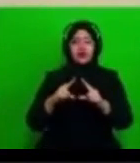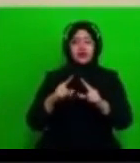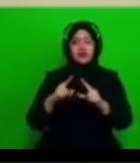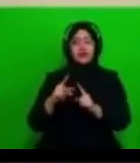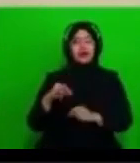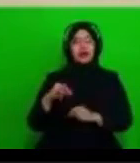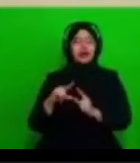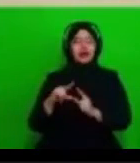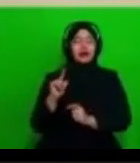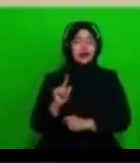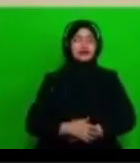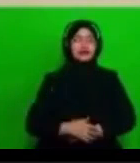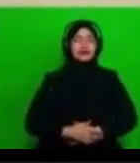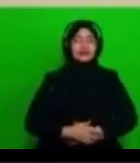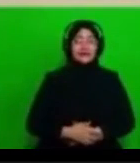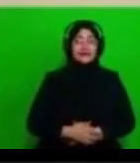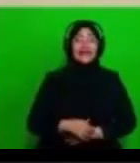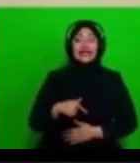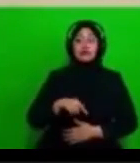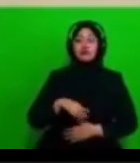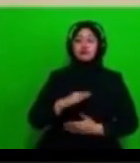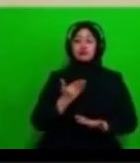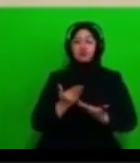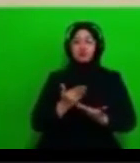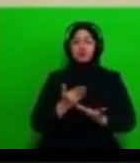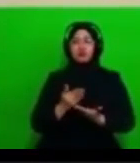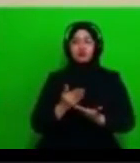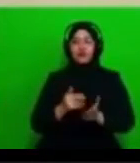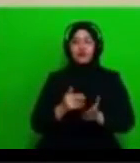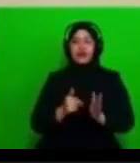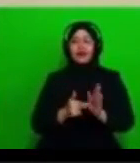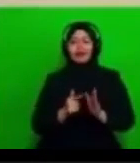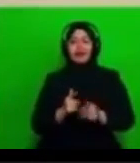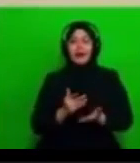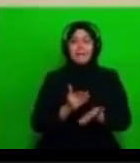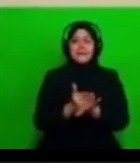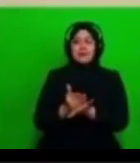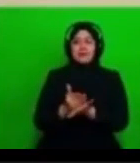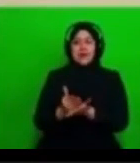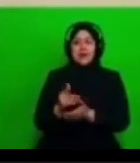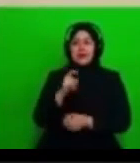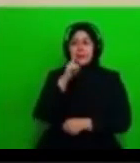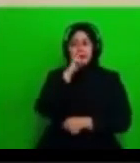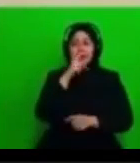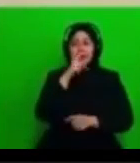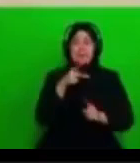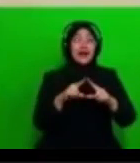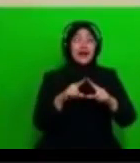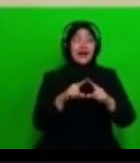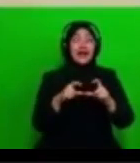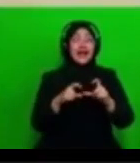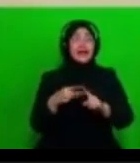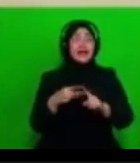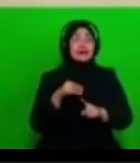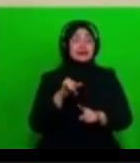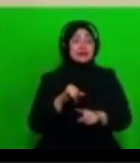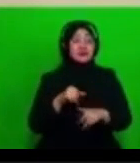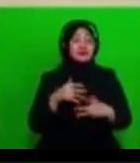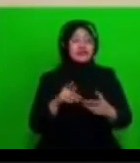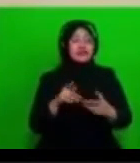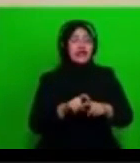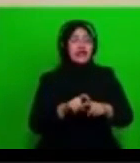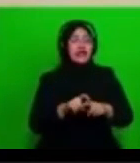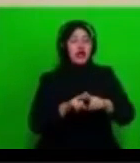Ya, kami silakan Pak Rika. Nanti saya juga akan bagi-bagi dengan Pak Hasbi ya. Tergantung anaknya kan, anaknya